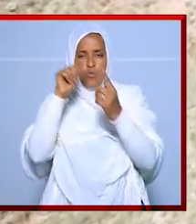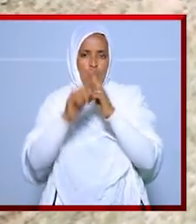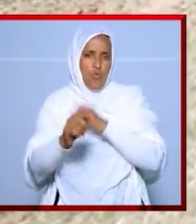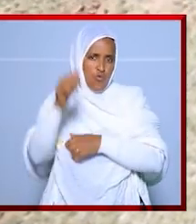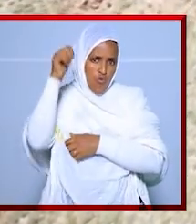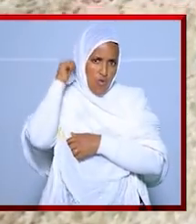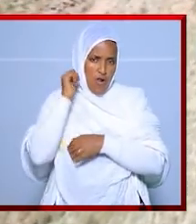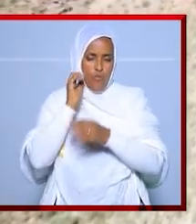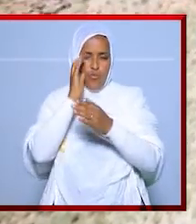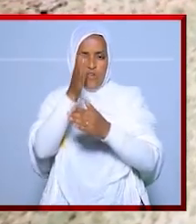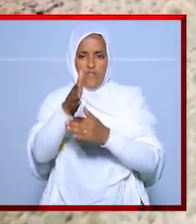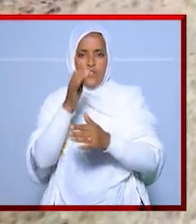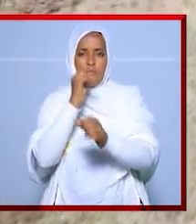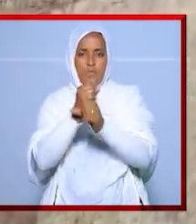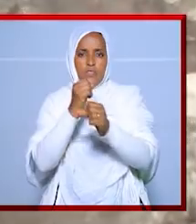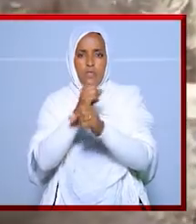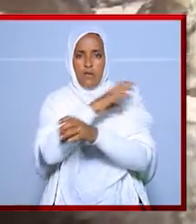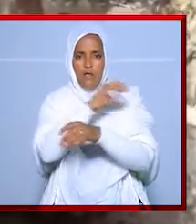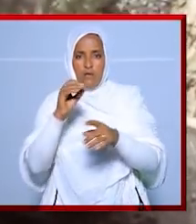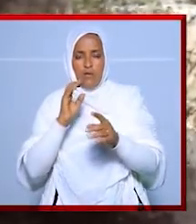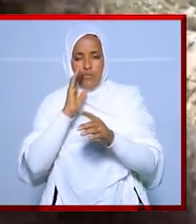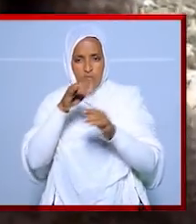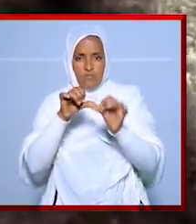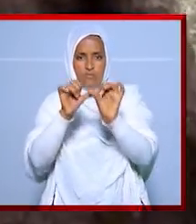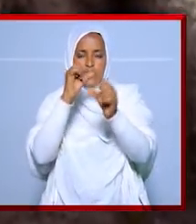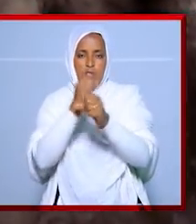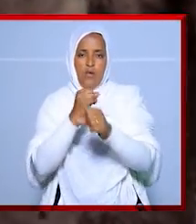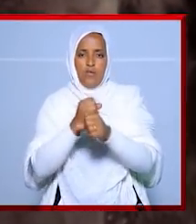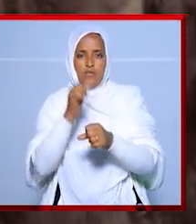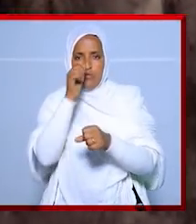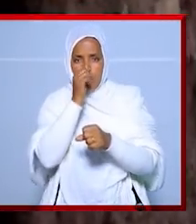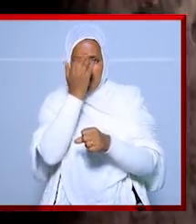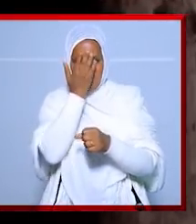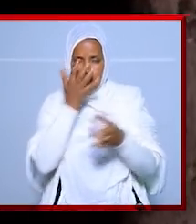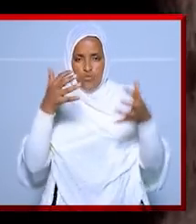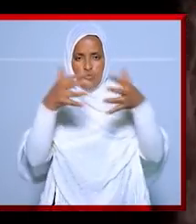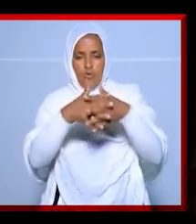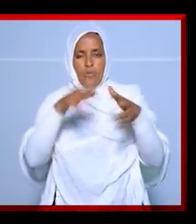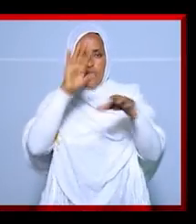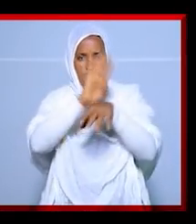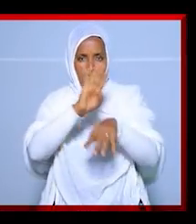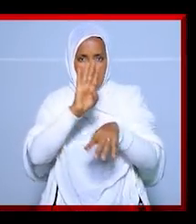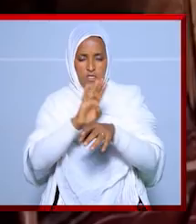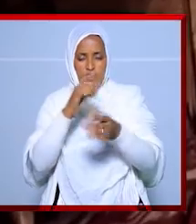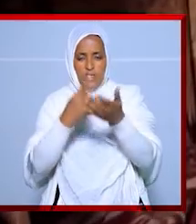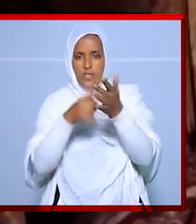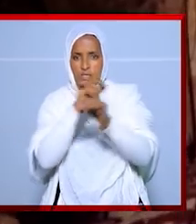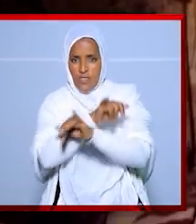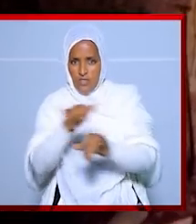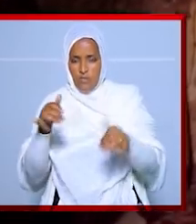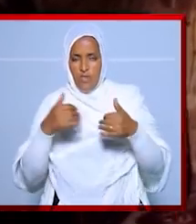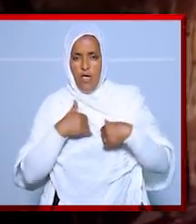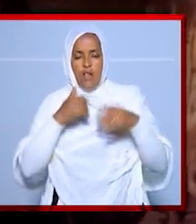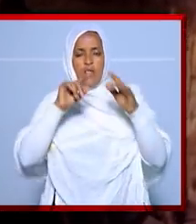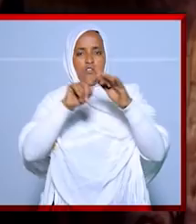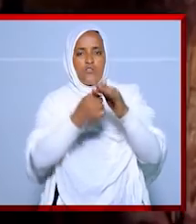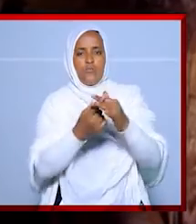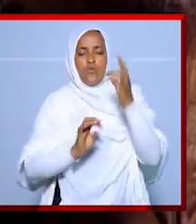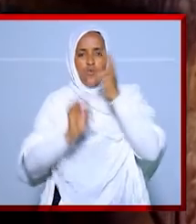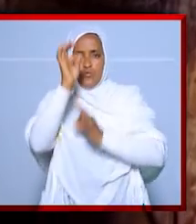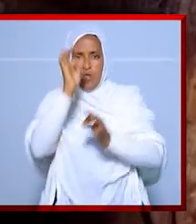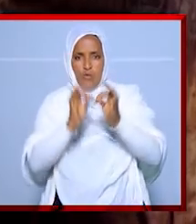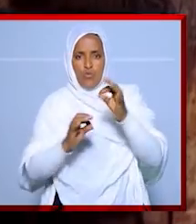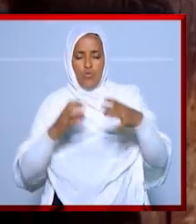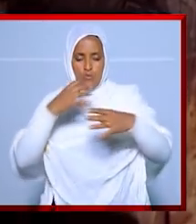ትንቢት ወደኋላም ወደፊትም የሰራና የሚሰራ ነው። የኢትዮጵያ ኦርቶዶክስ ተዋሕዶ ቤተክርስቲያን እንዲህ ያለ